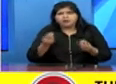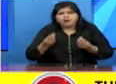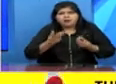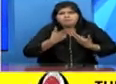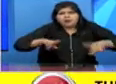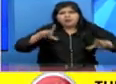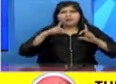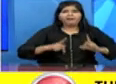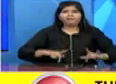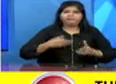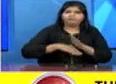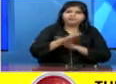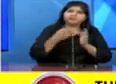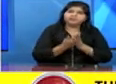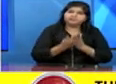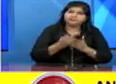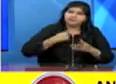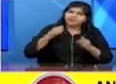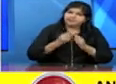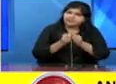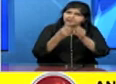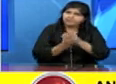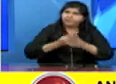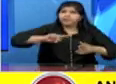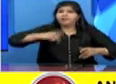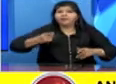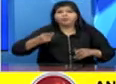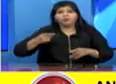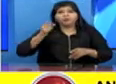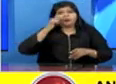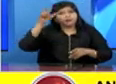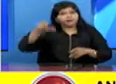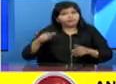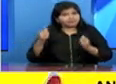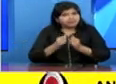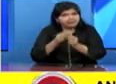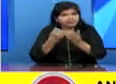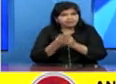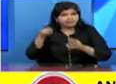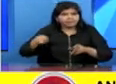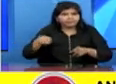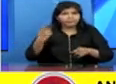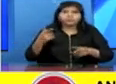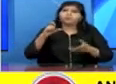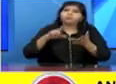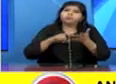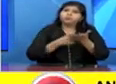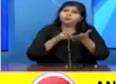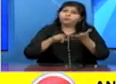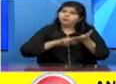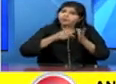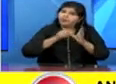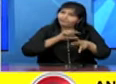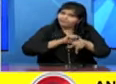रहे हैं। हमारे साथ ऐसे ही एक और साथी जुड़े हैं, जिन्होंने कोरोना को पराजित किया